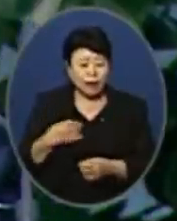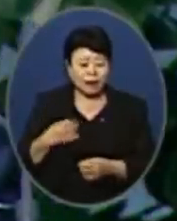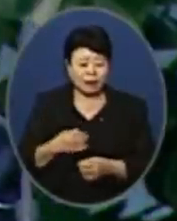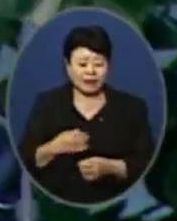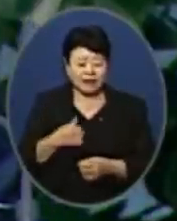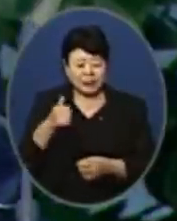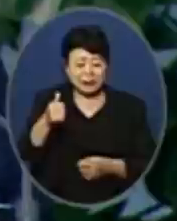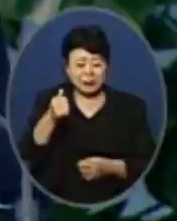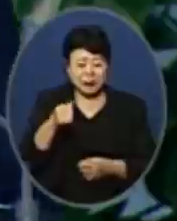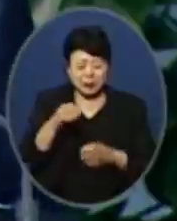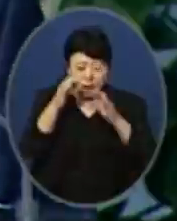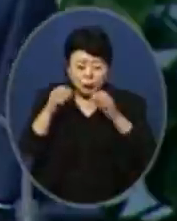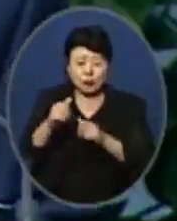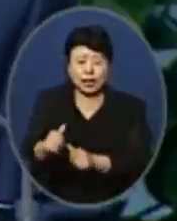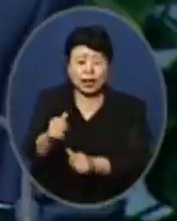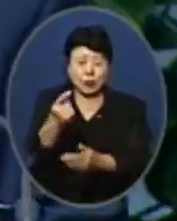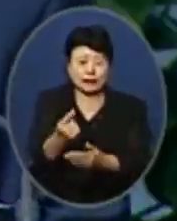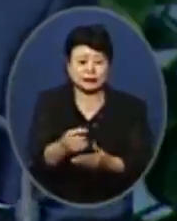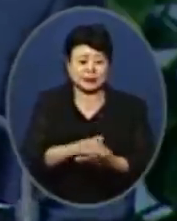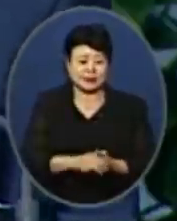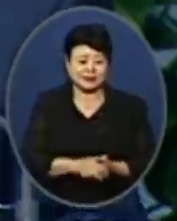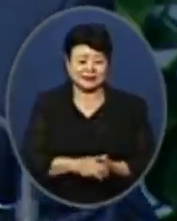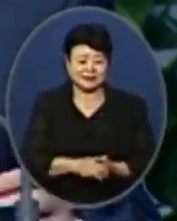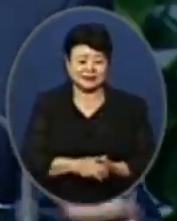바라보고 한국에 따라오겠다고 하는데,